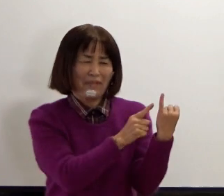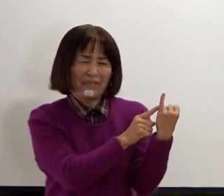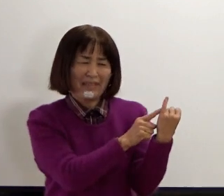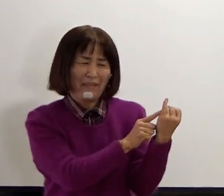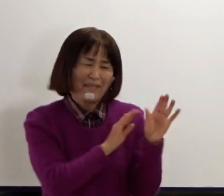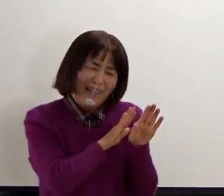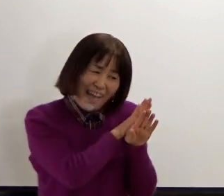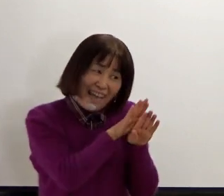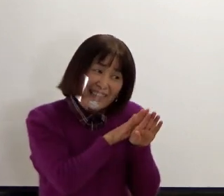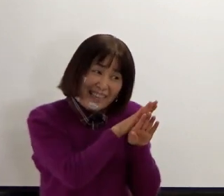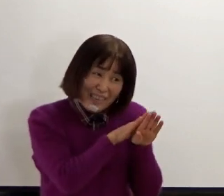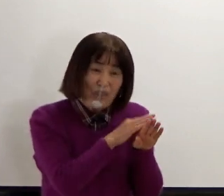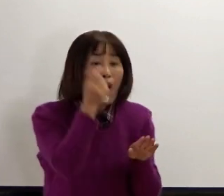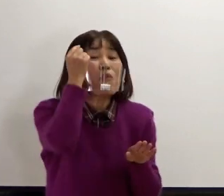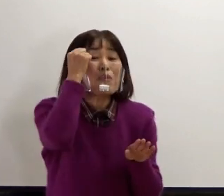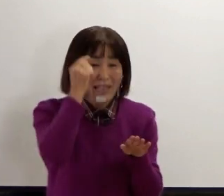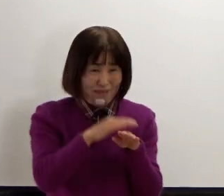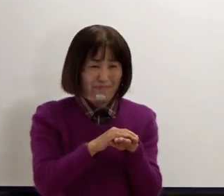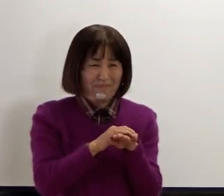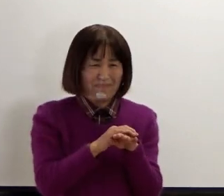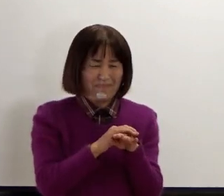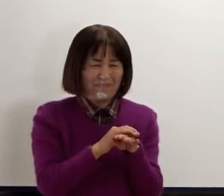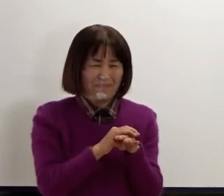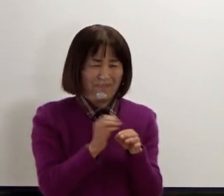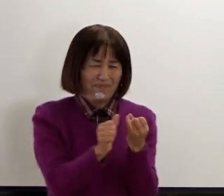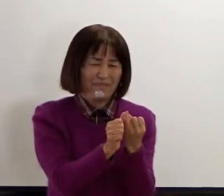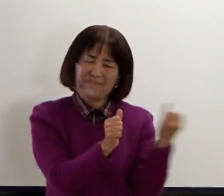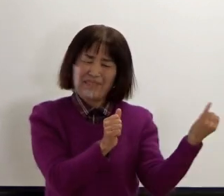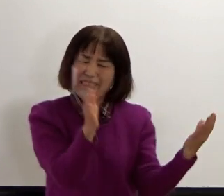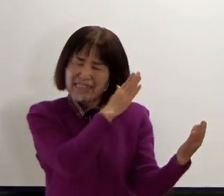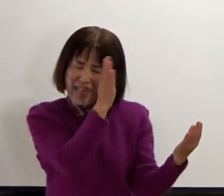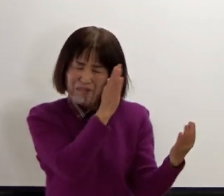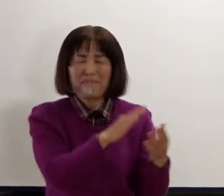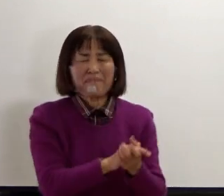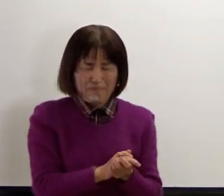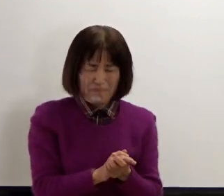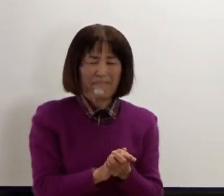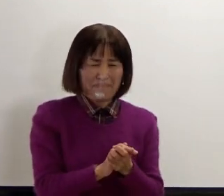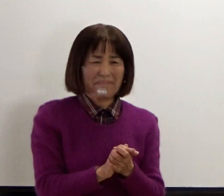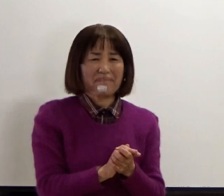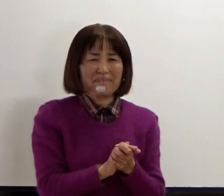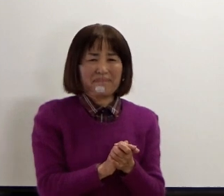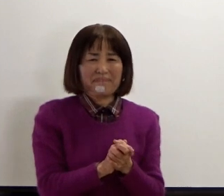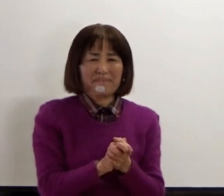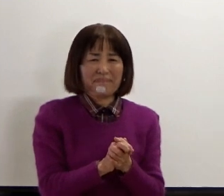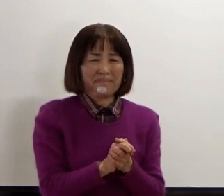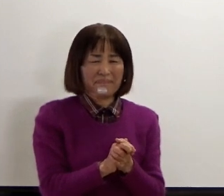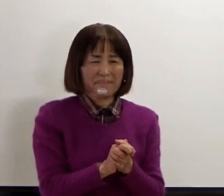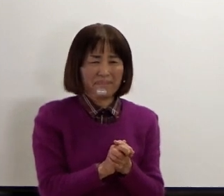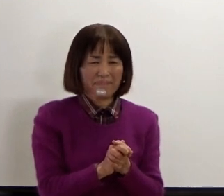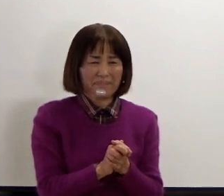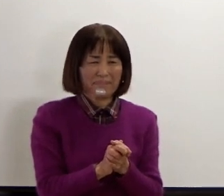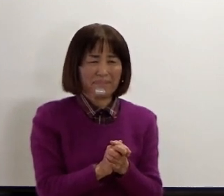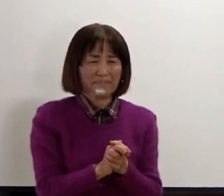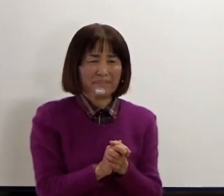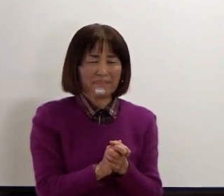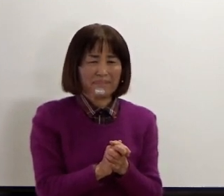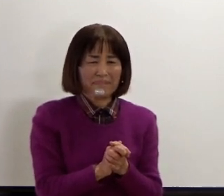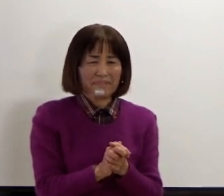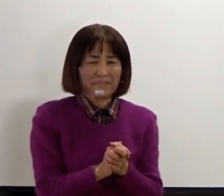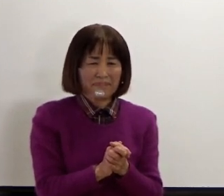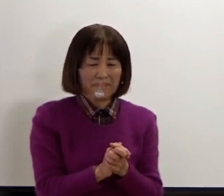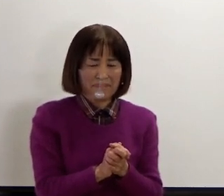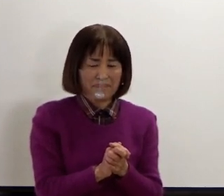た、自分の妻を愛する思いで離縁しなかったんだと思いますね。とってもいい人